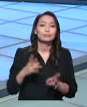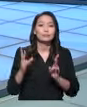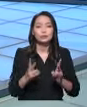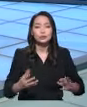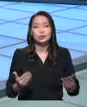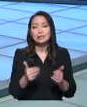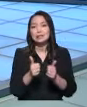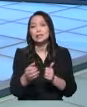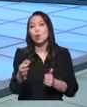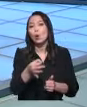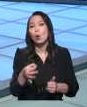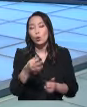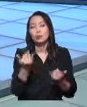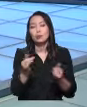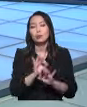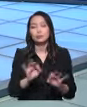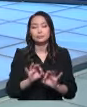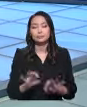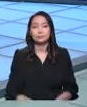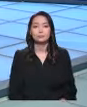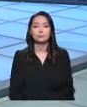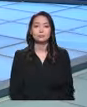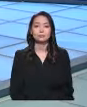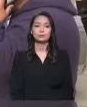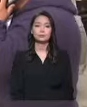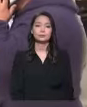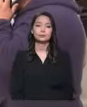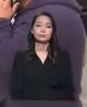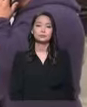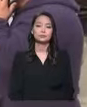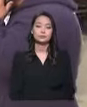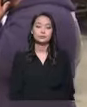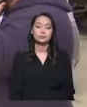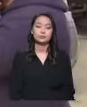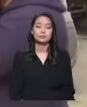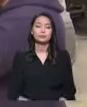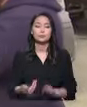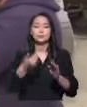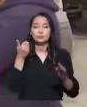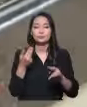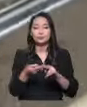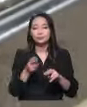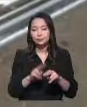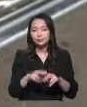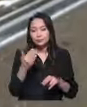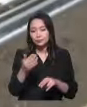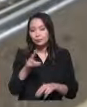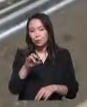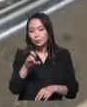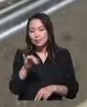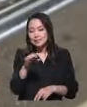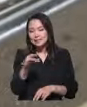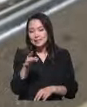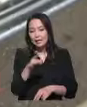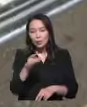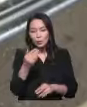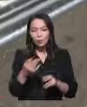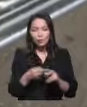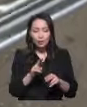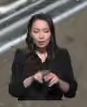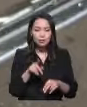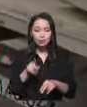соседних областей. Ольга Литвина расскажет подробнее. Акмарал Егизекова родом из Кабдинского района. Когда на ее малую родину